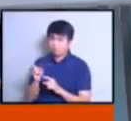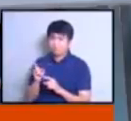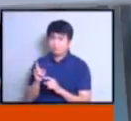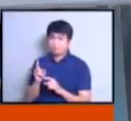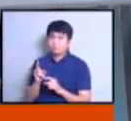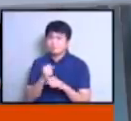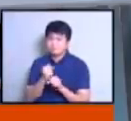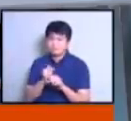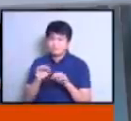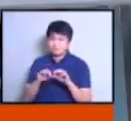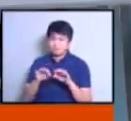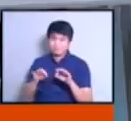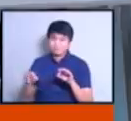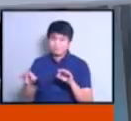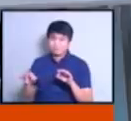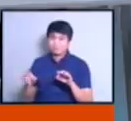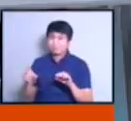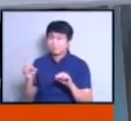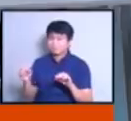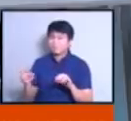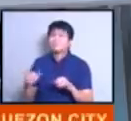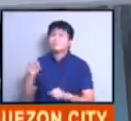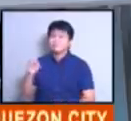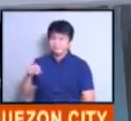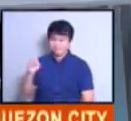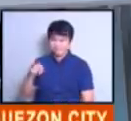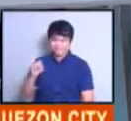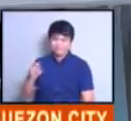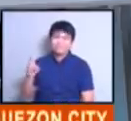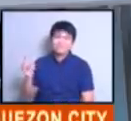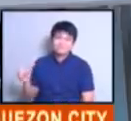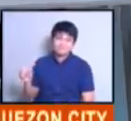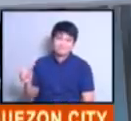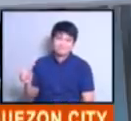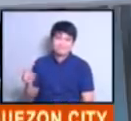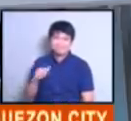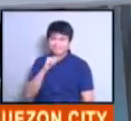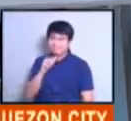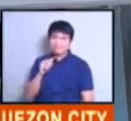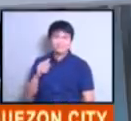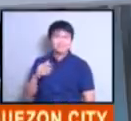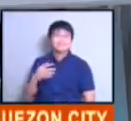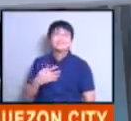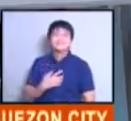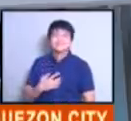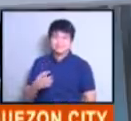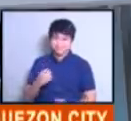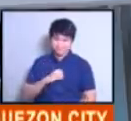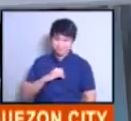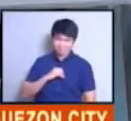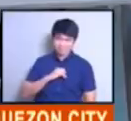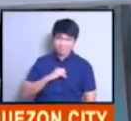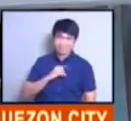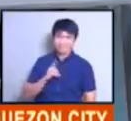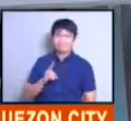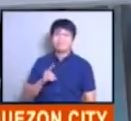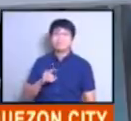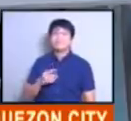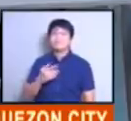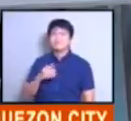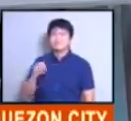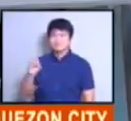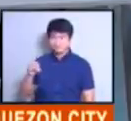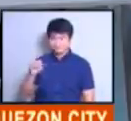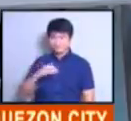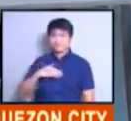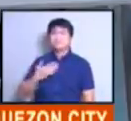original composer nito? Oh, yun po. Siya po yung original composer ng kanta na yan. Hindi ko inangkin niya na Idol. So, inaamin niyo po? Oh, inaamin ko po.